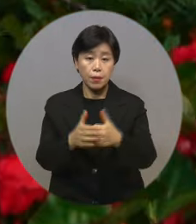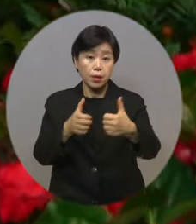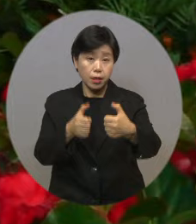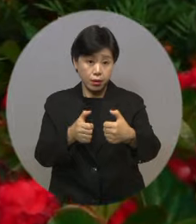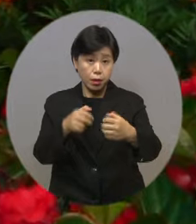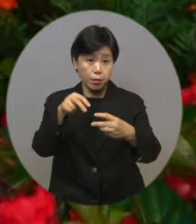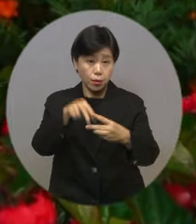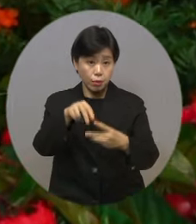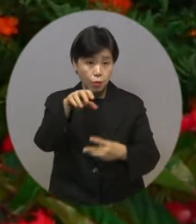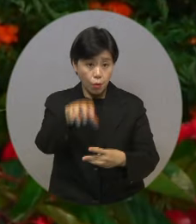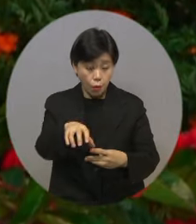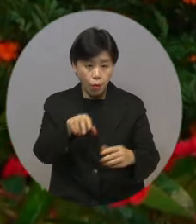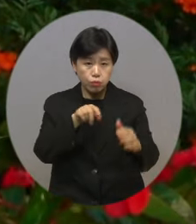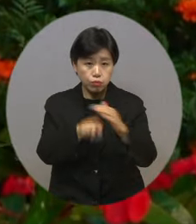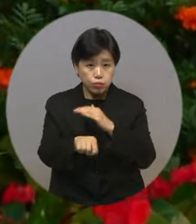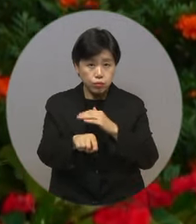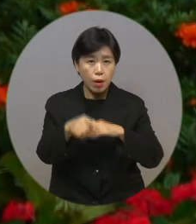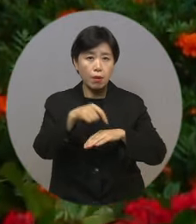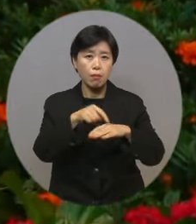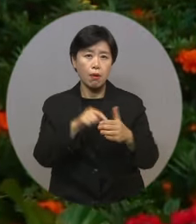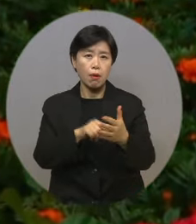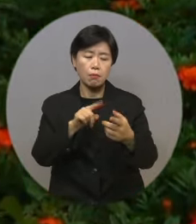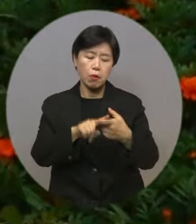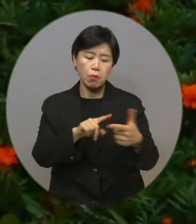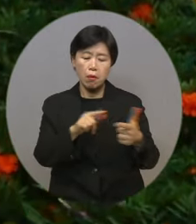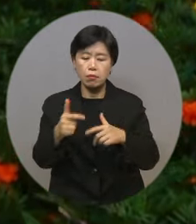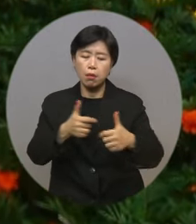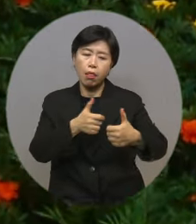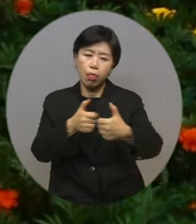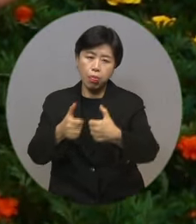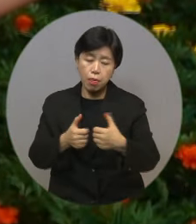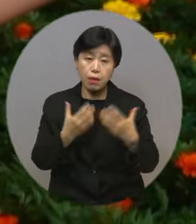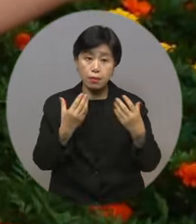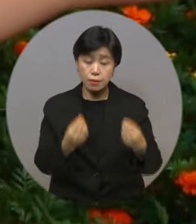상담센터에서 심리치료를 계속 받았습니다.